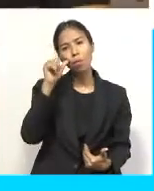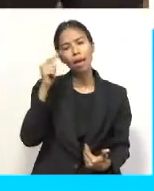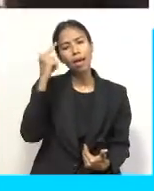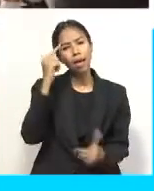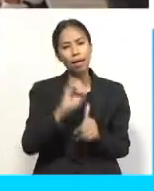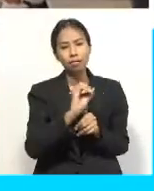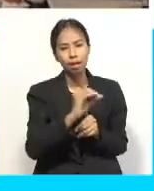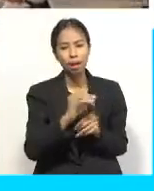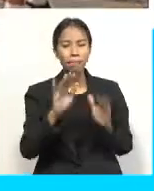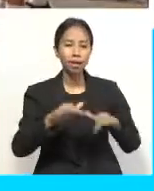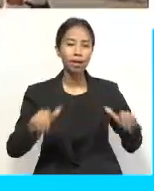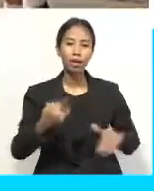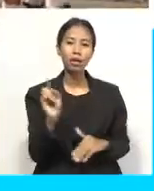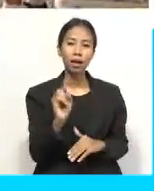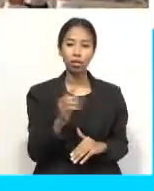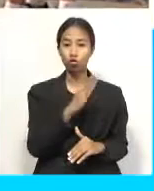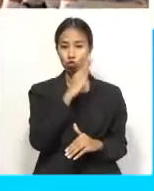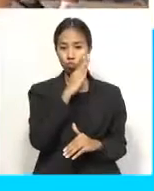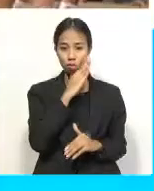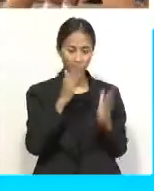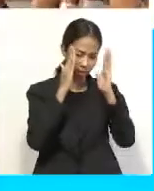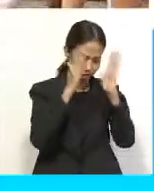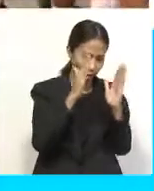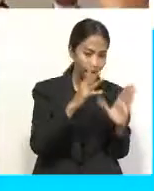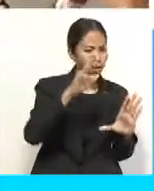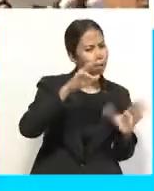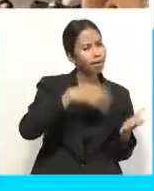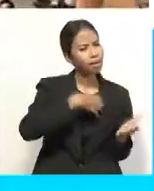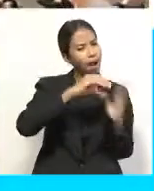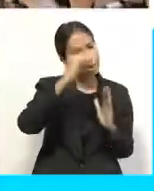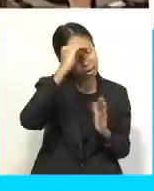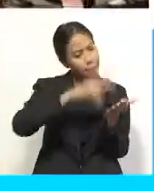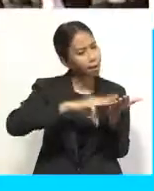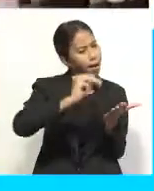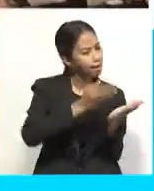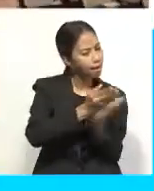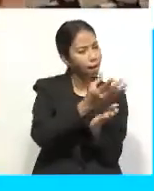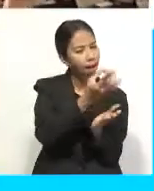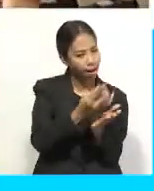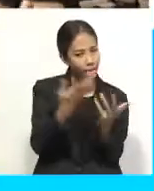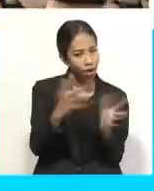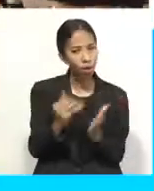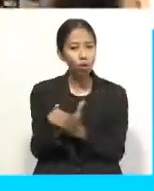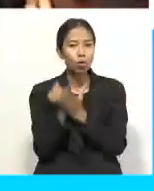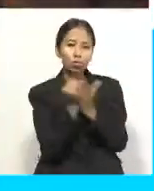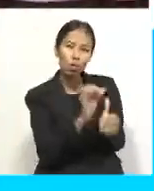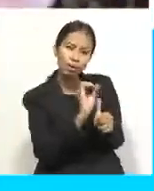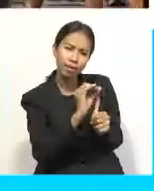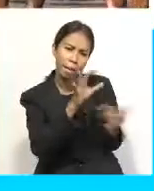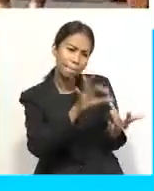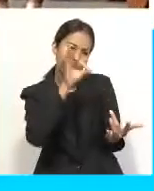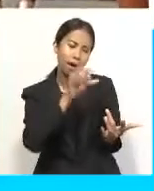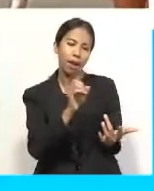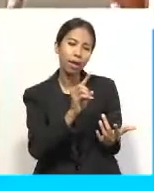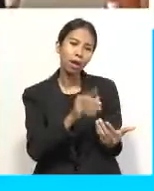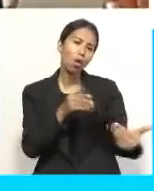รให้คำแนะนำกับเด็กก็คือว่าเมื่อลูกมีเป้าหมายที่ชัดเจนแล้วครับควรช่วยกันกำหนดกรอบหรือตีกรอบให้เขาว่าเขาควรจะเลือกคณะที่เหม